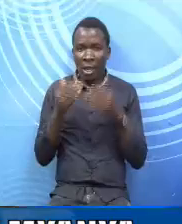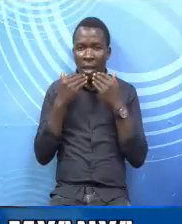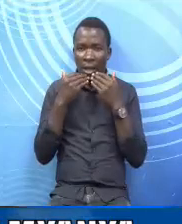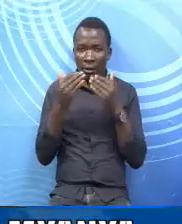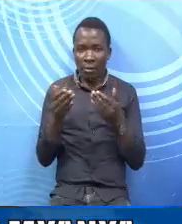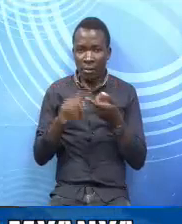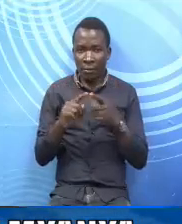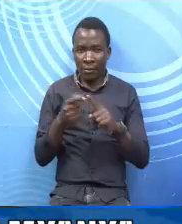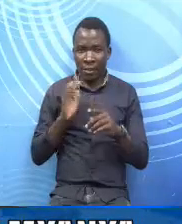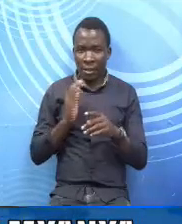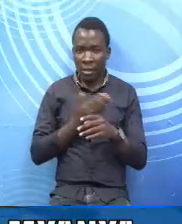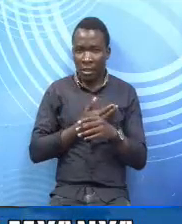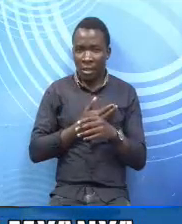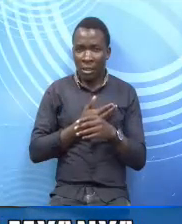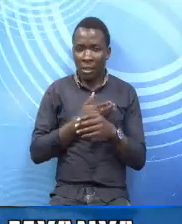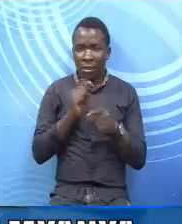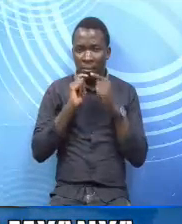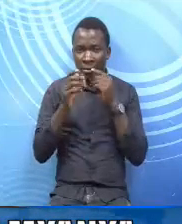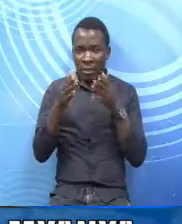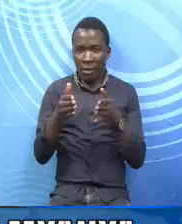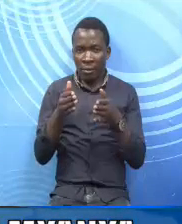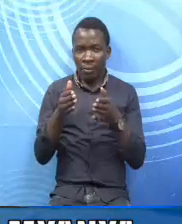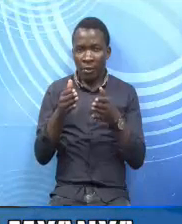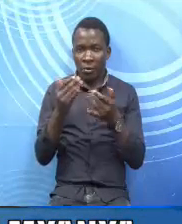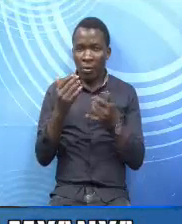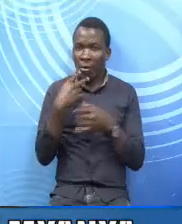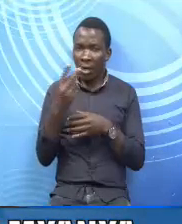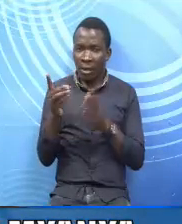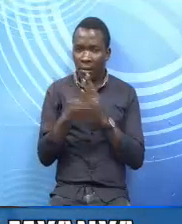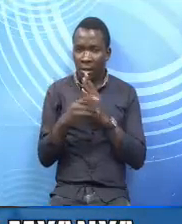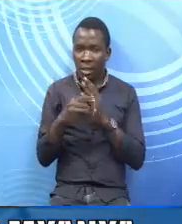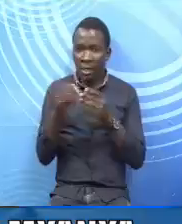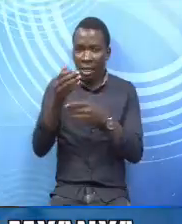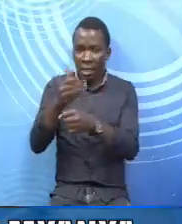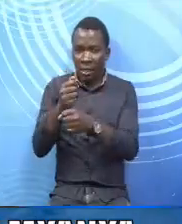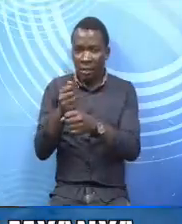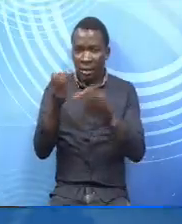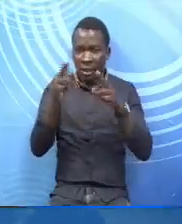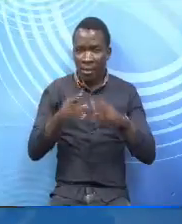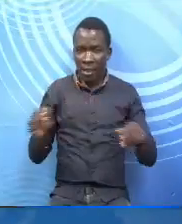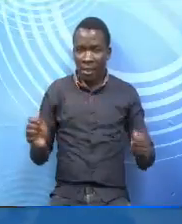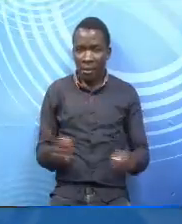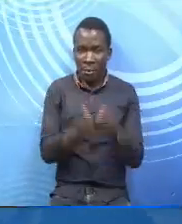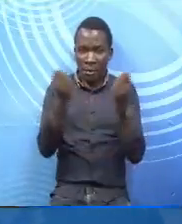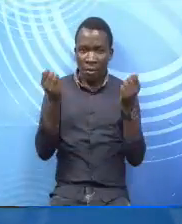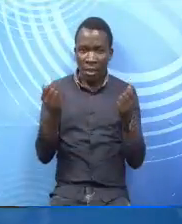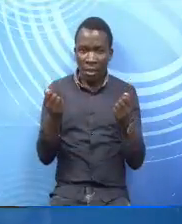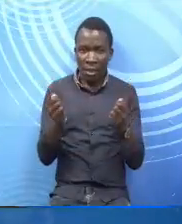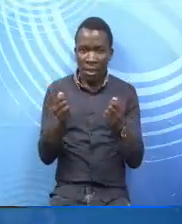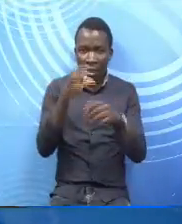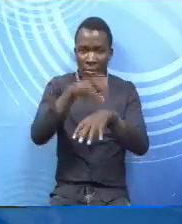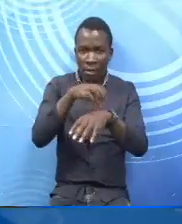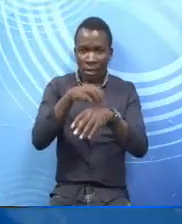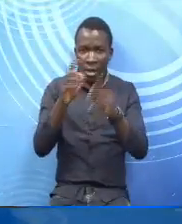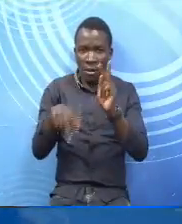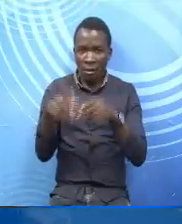Arakoze mugenzi wacu ibarusha impuhwe Bihoyiki Kevin Christian. Kuri uyu wa kabiri mu karere ka Kicukiro habiriye impanuka yakomerekeyemo abantu